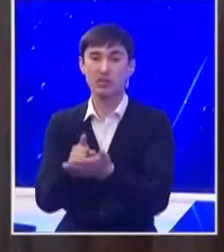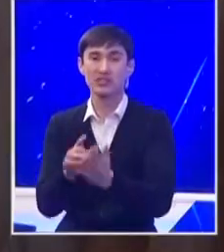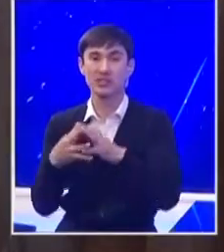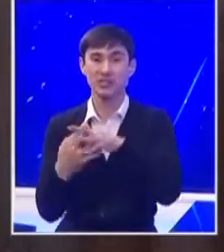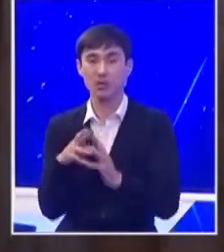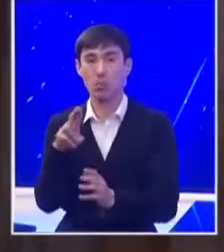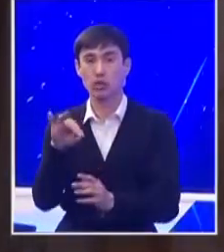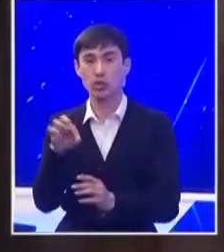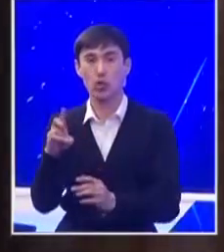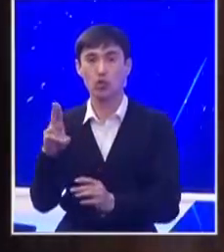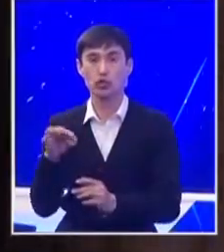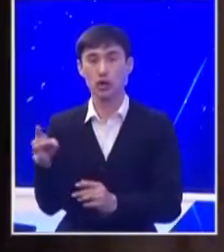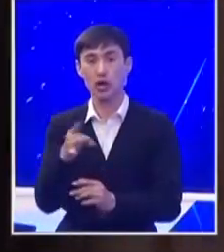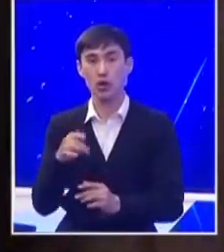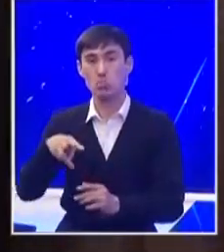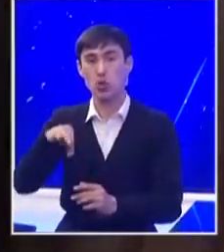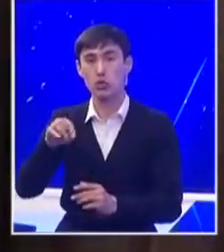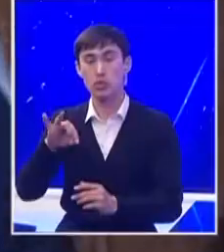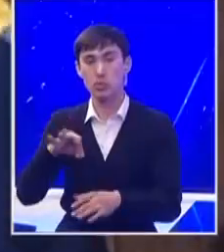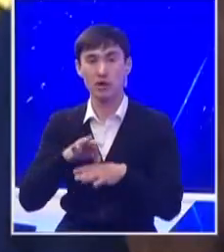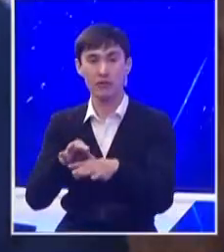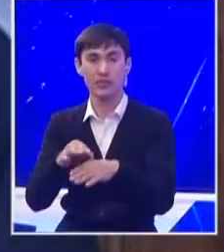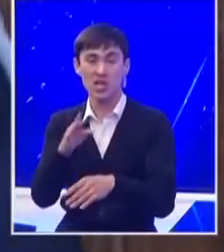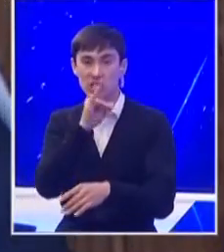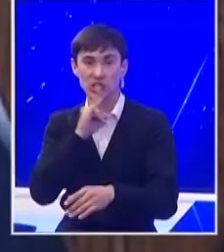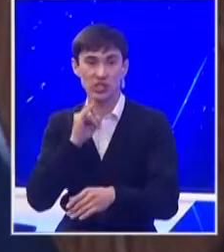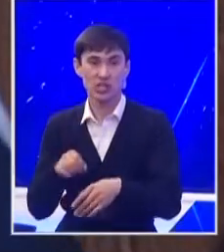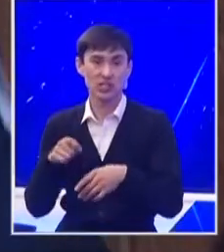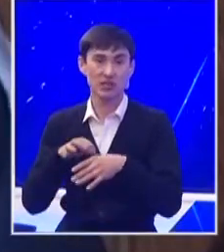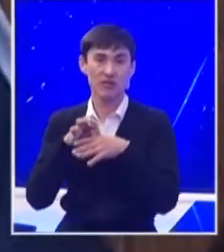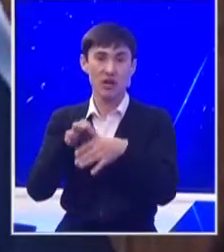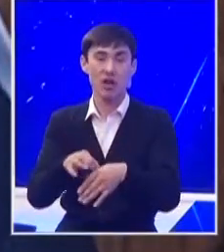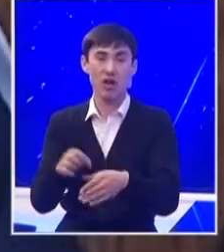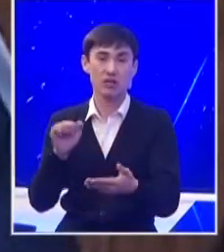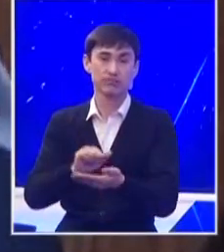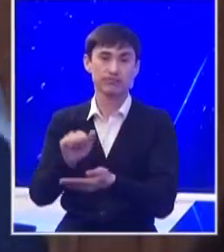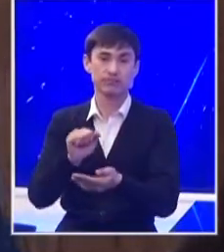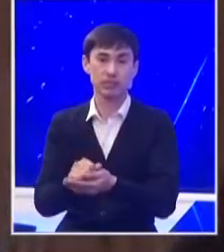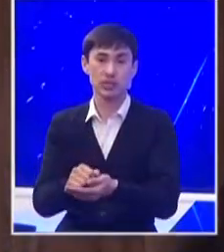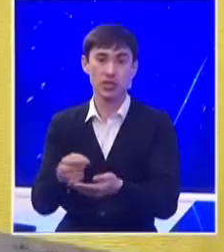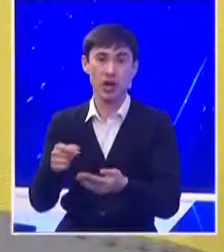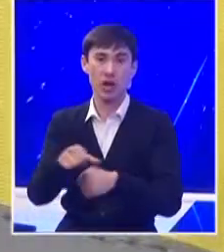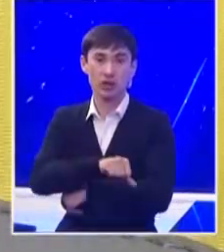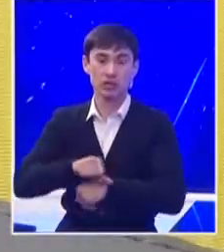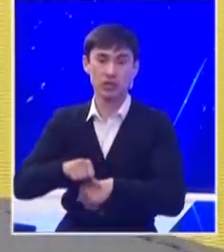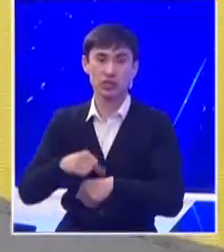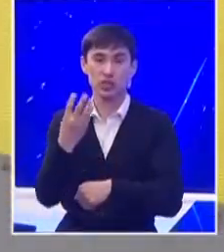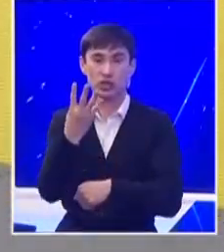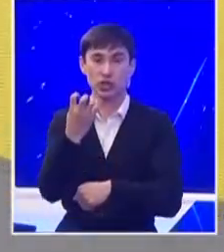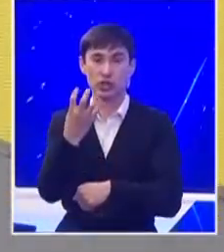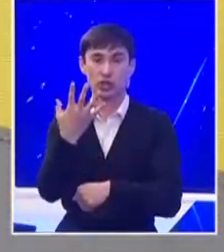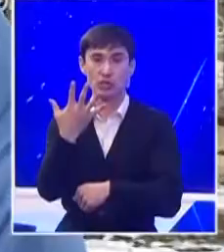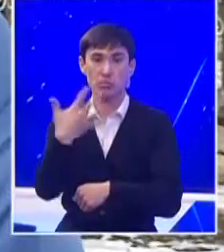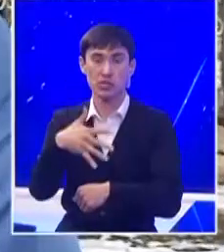сельского почтальона из Коксусского района Мируэр Демилбаевой. Женщина доставляет адресатам корреспонденцию, которую ждут более чем в